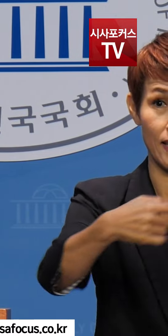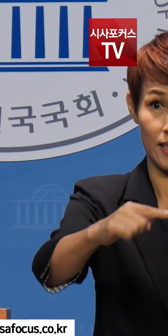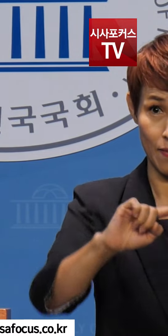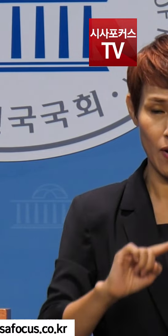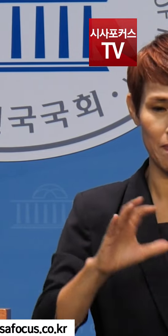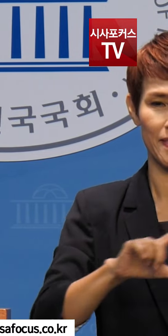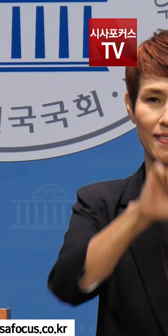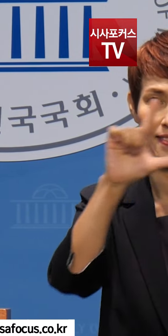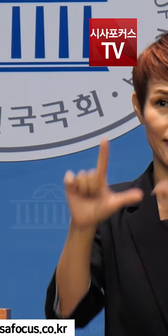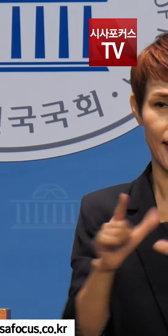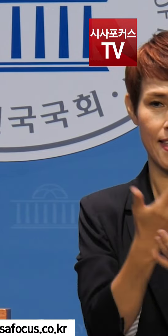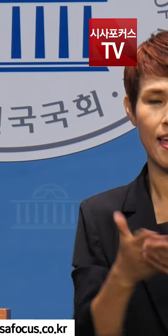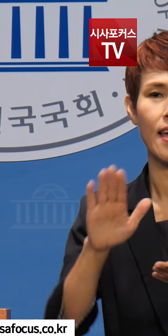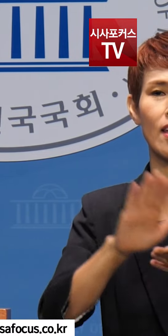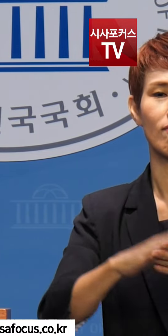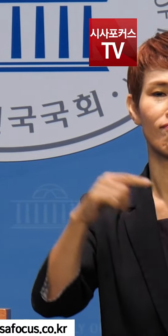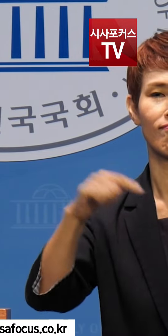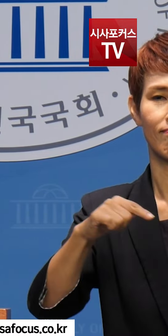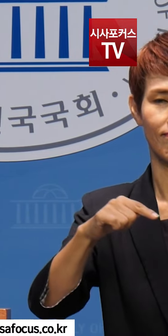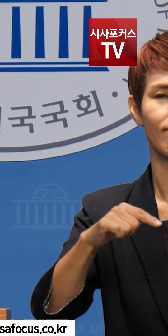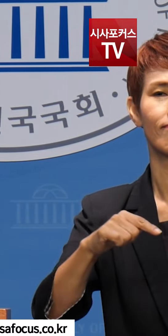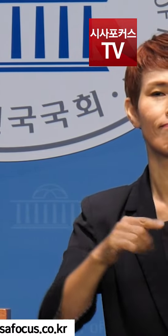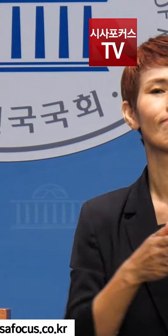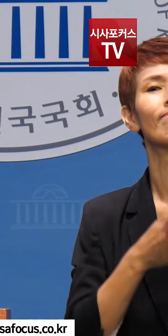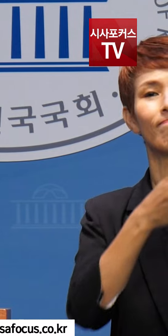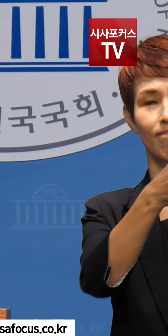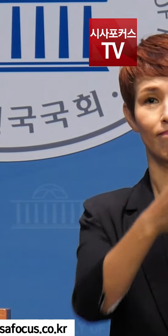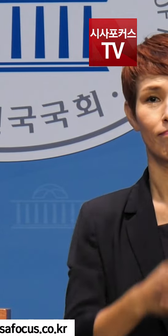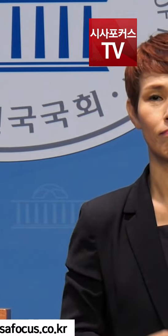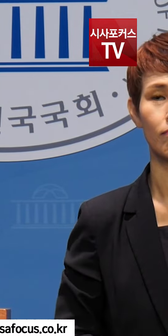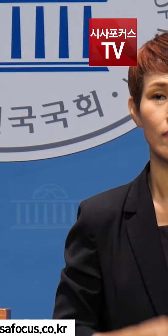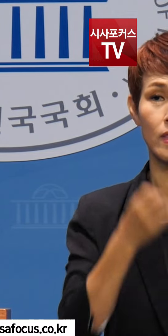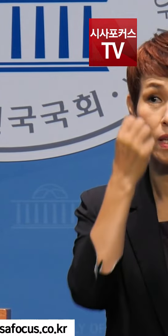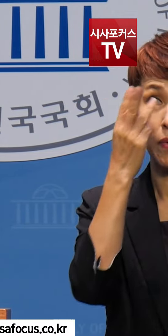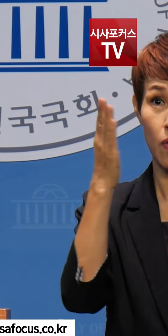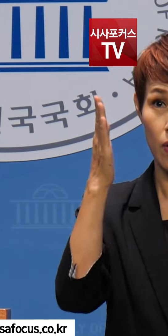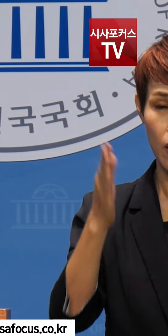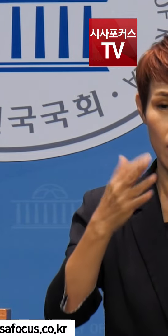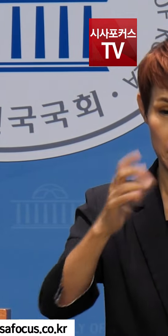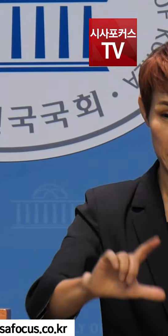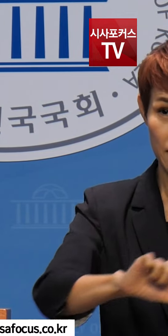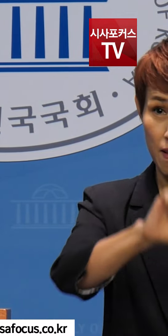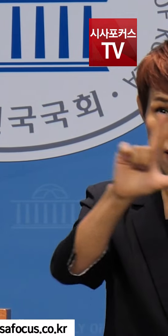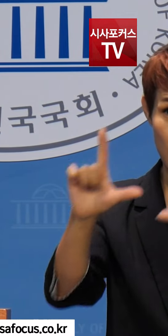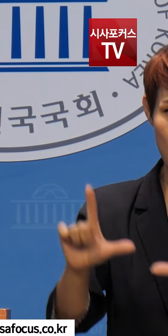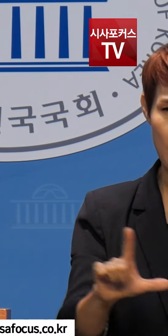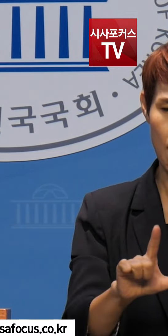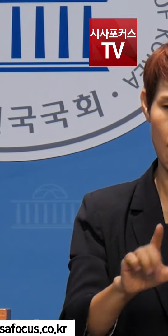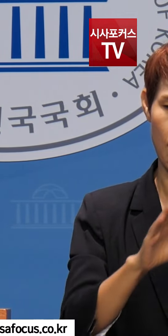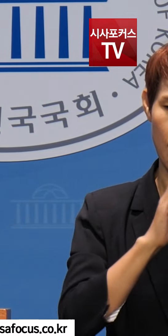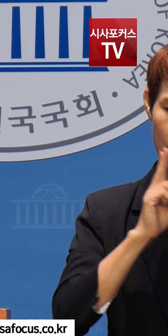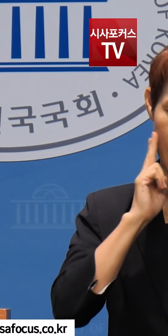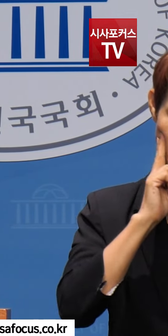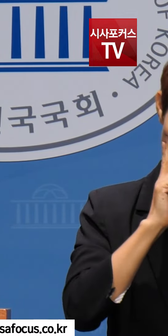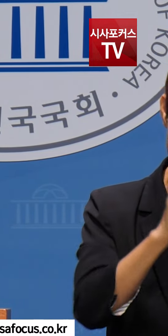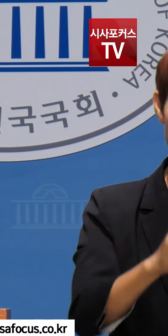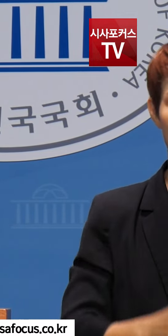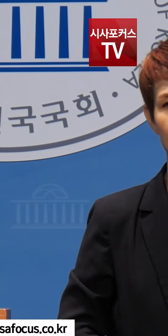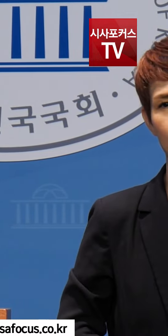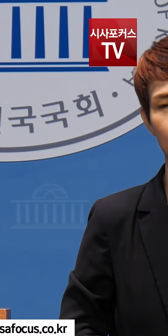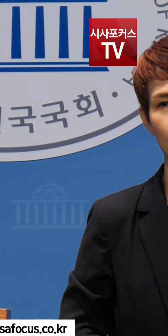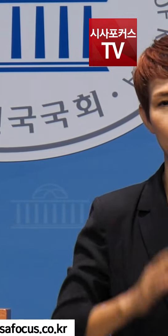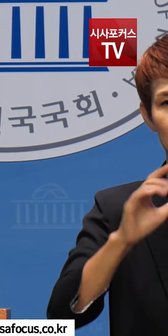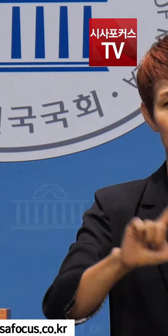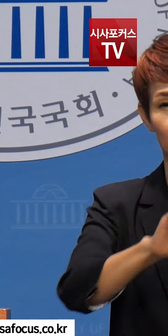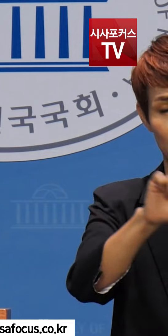협의체를 제안합니다. 지난 석 달 민생 지표는 사상 최악이었습니다. 서민의